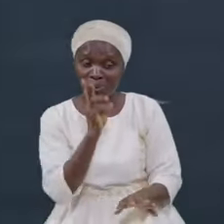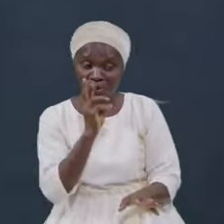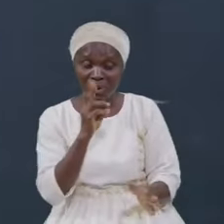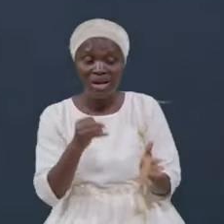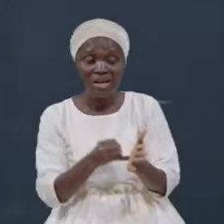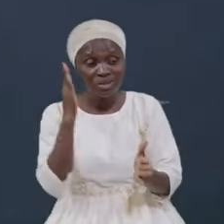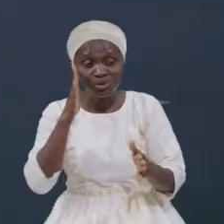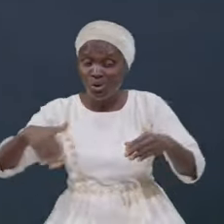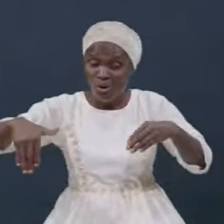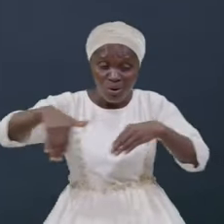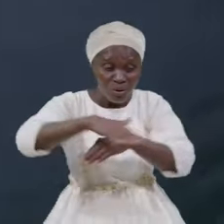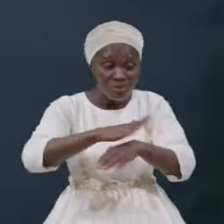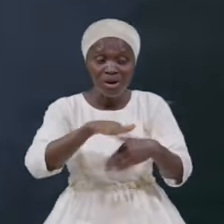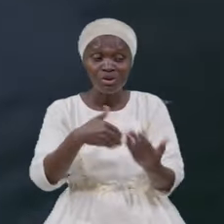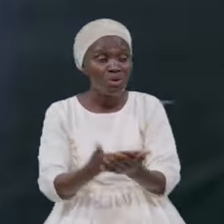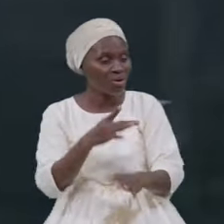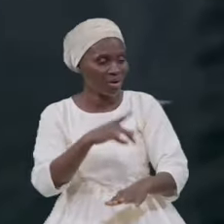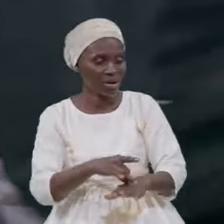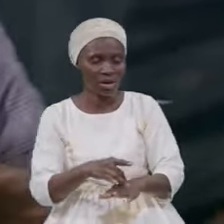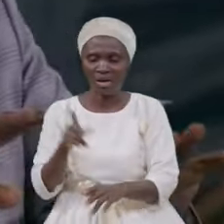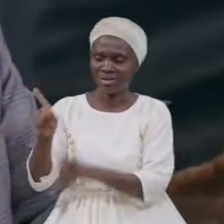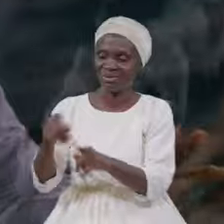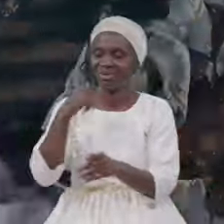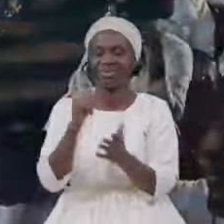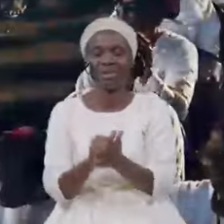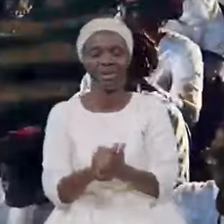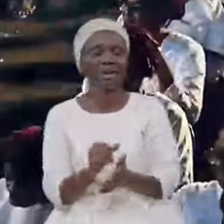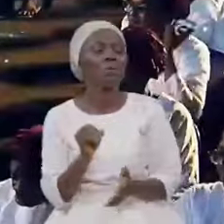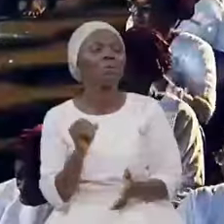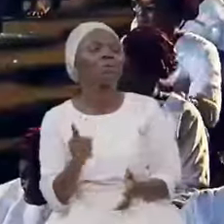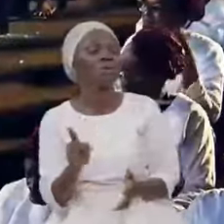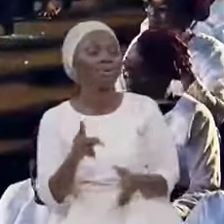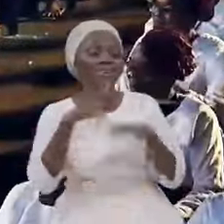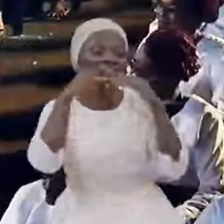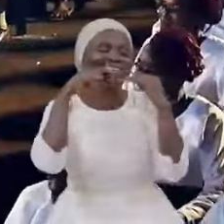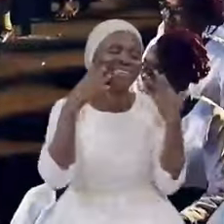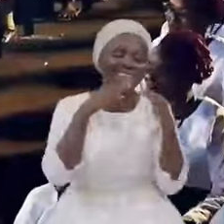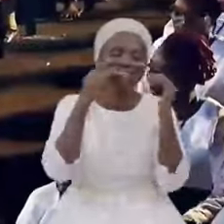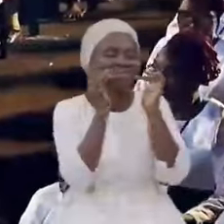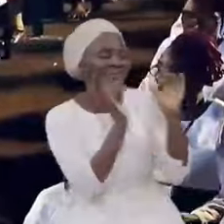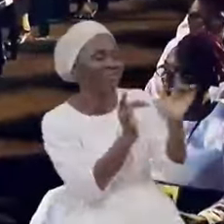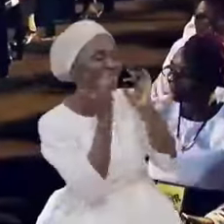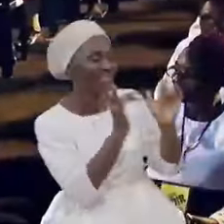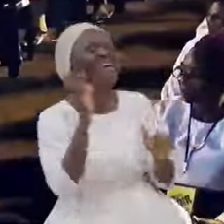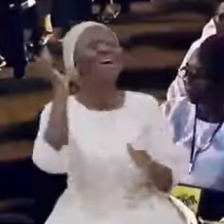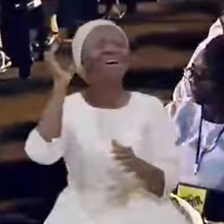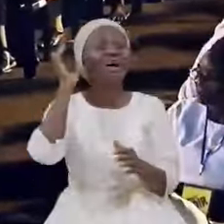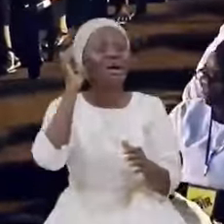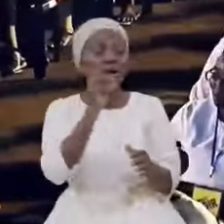disent, oh, j'entends un déluge, oh, pluie, pour couvrir la terre.